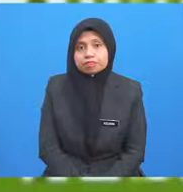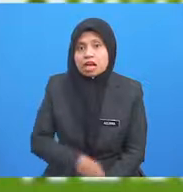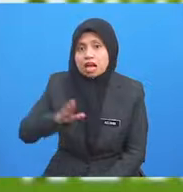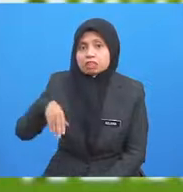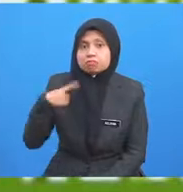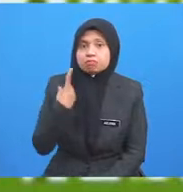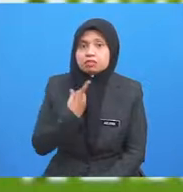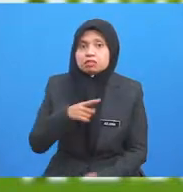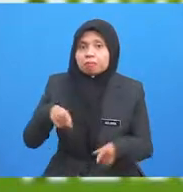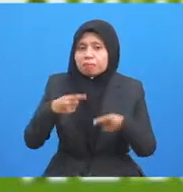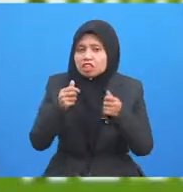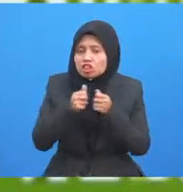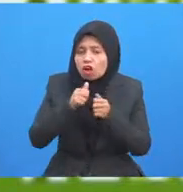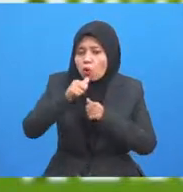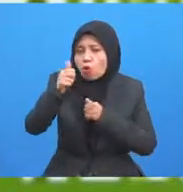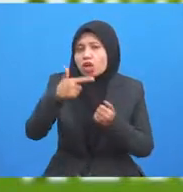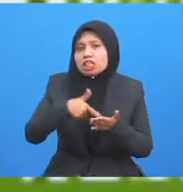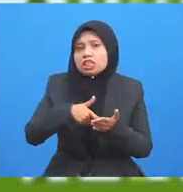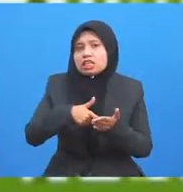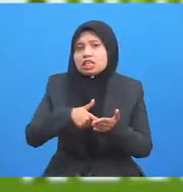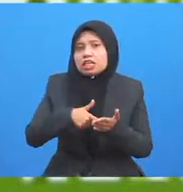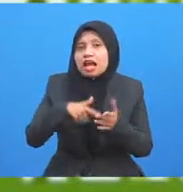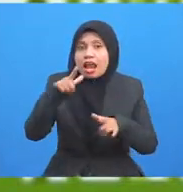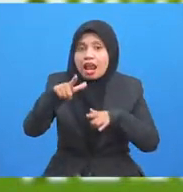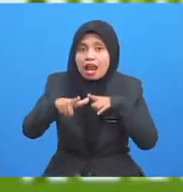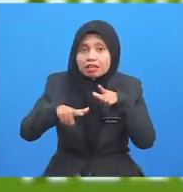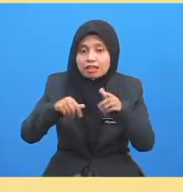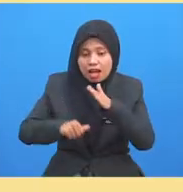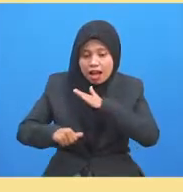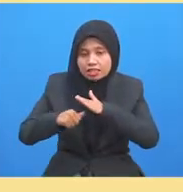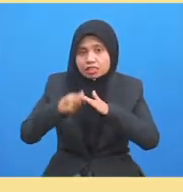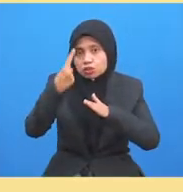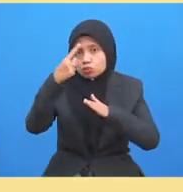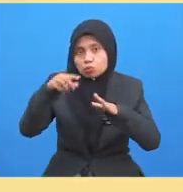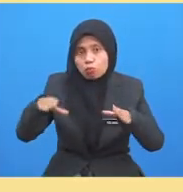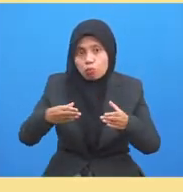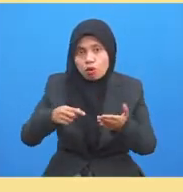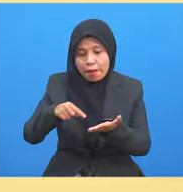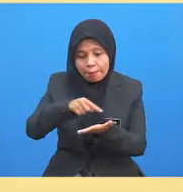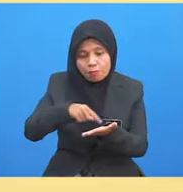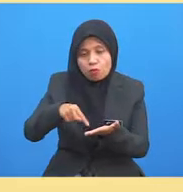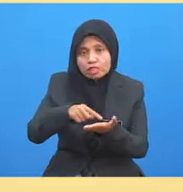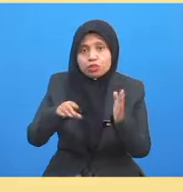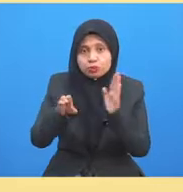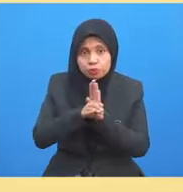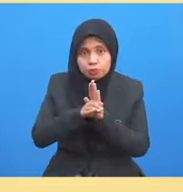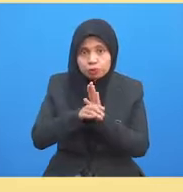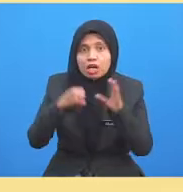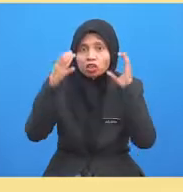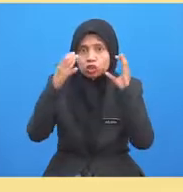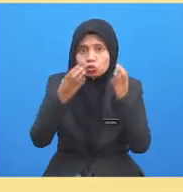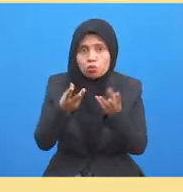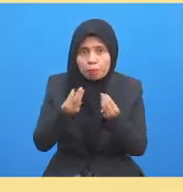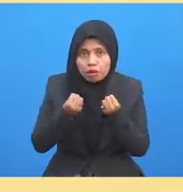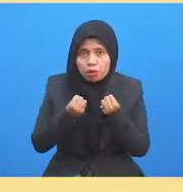Sebelum kita pergi dengan lebih teliti kepada langkah asas dalam penghasilan model olokan ini, cikgu